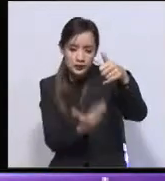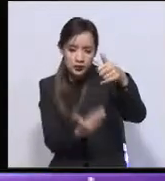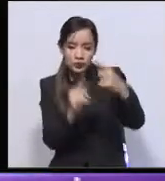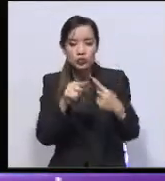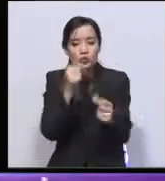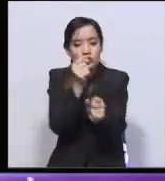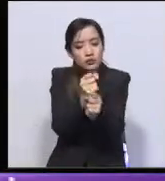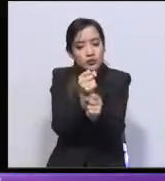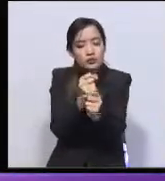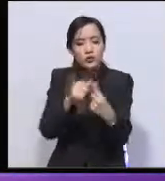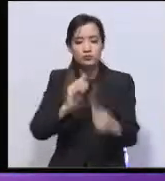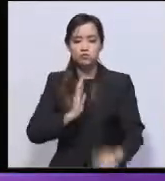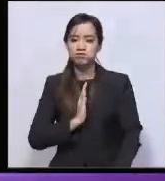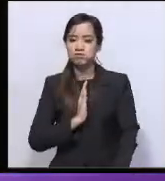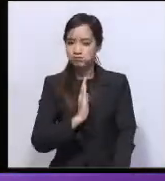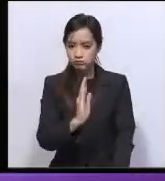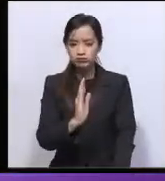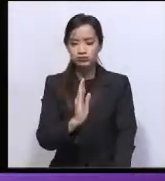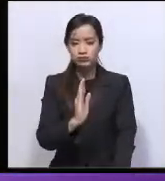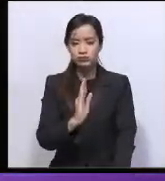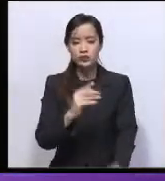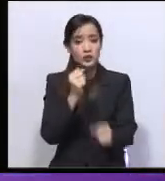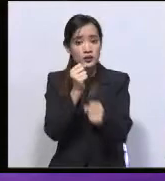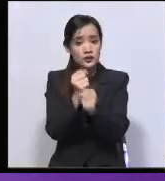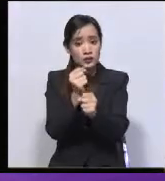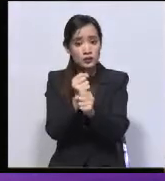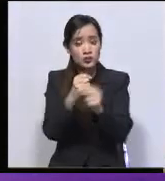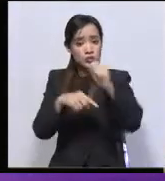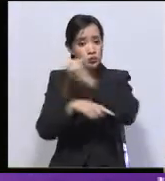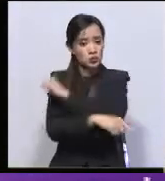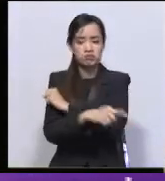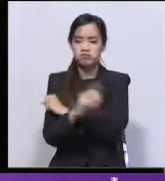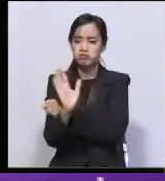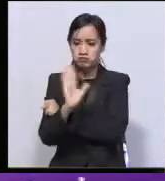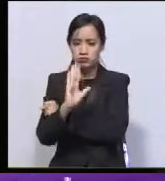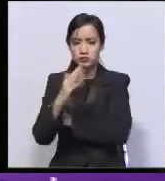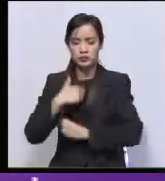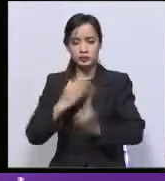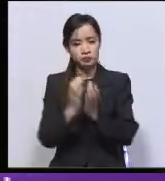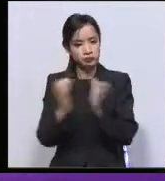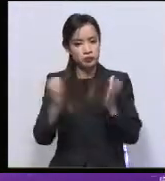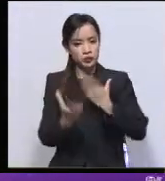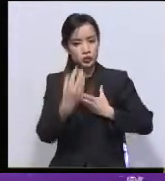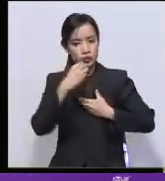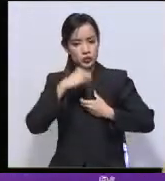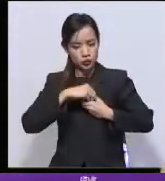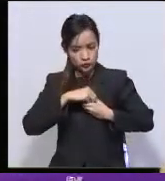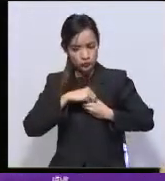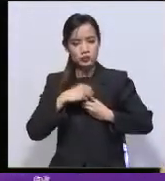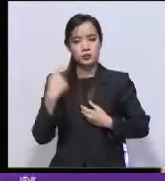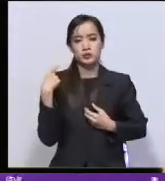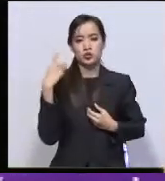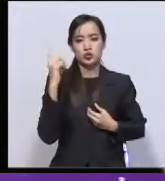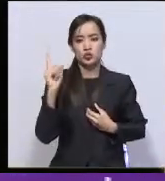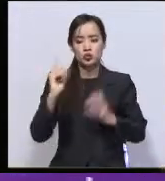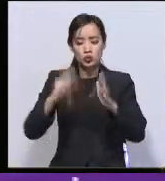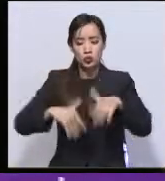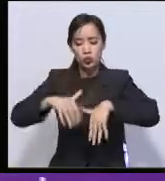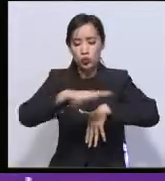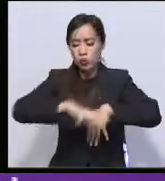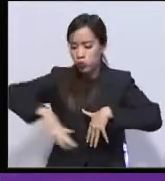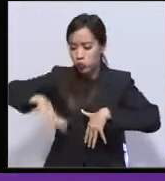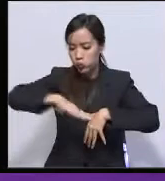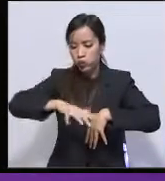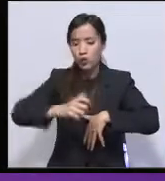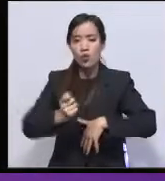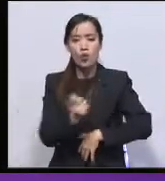ที่ปฏิบัติตนด้วยความซื่อสัตย์สุจริตไม่กระทำการทุจริตจะยึดมั่นในความยุติธรรมยึดถือประโยชน์ส่วนรวมมากกว่าประโย